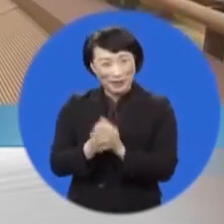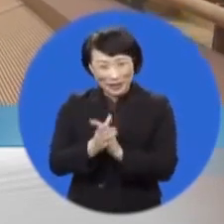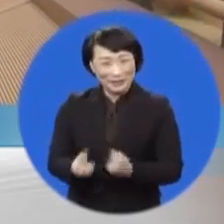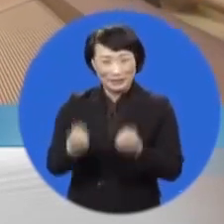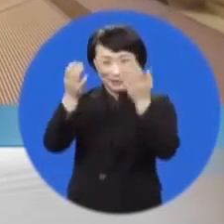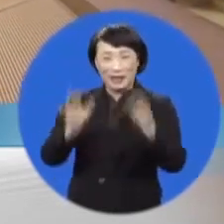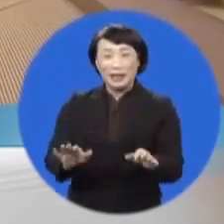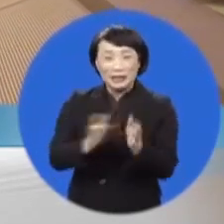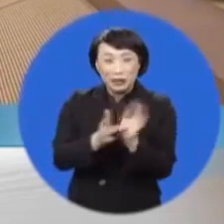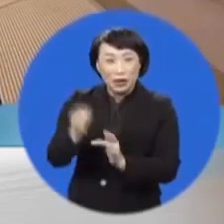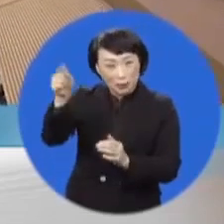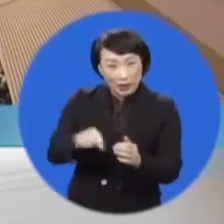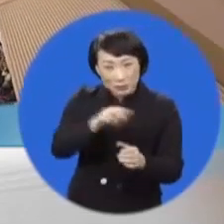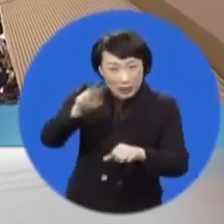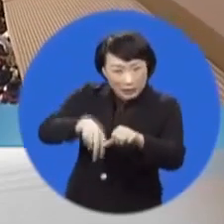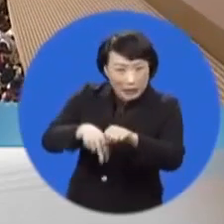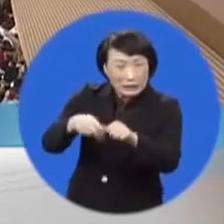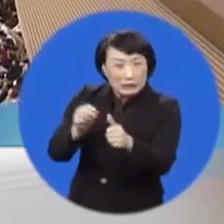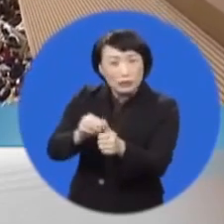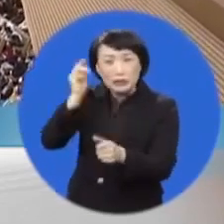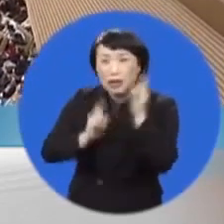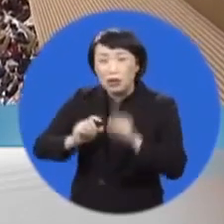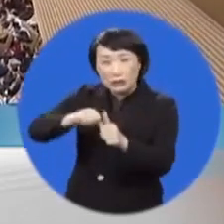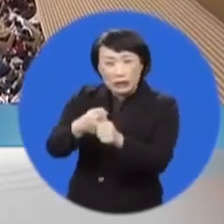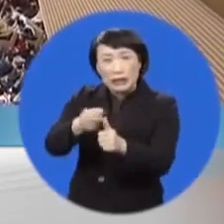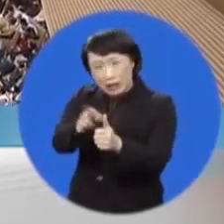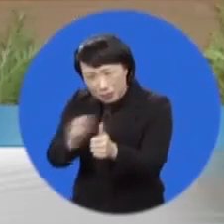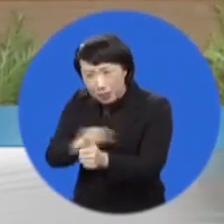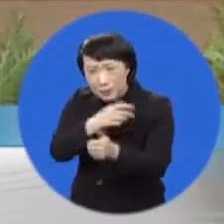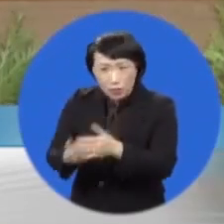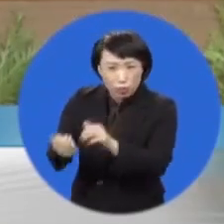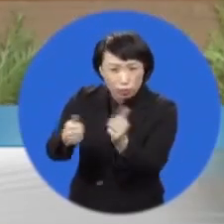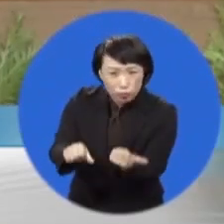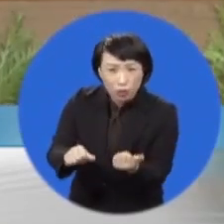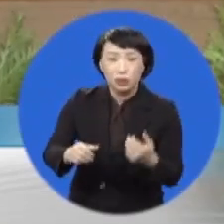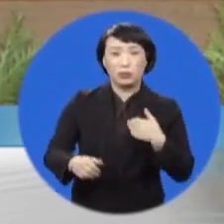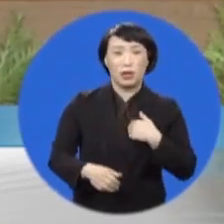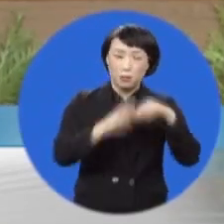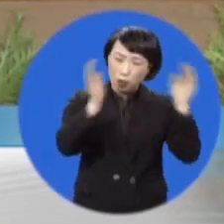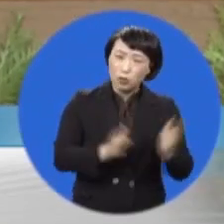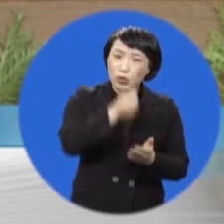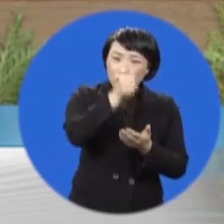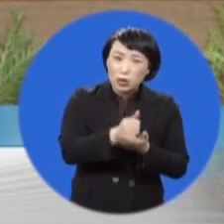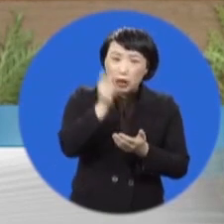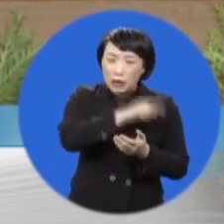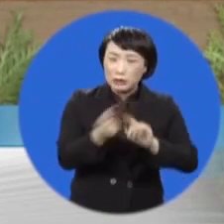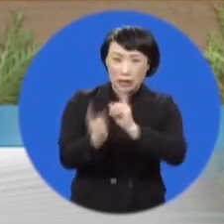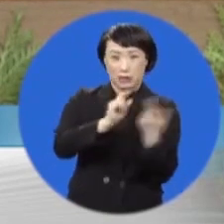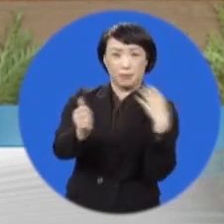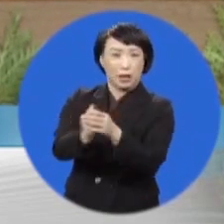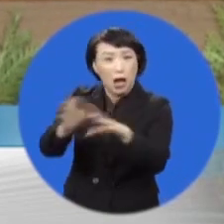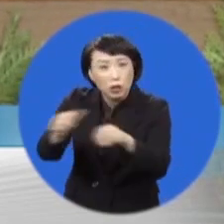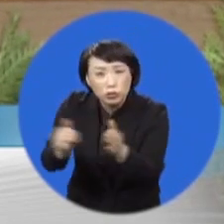같이 이거 타고 징계 받고 채찍에 맞고 피울 요추 무셔 소 내 모든 취향을 탐 당해서 해면